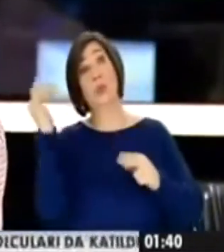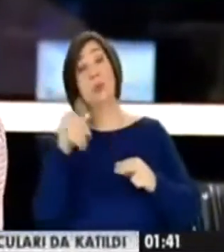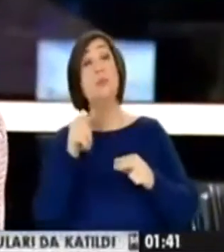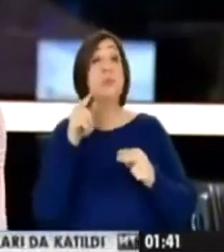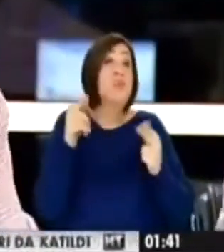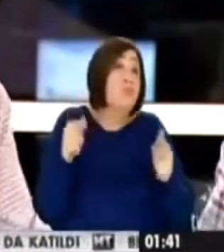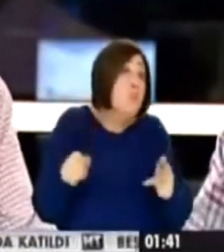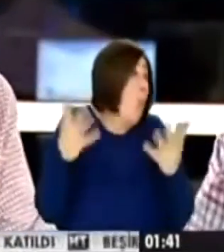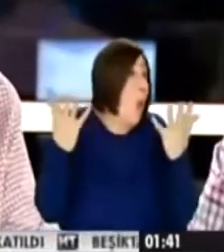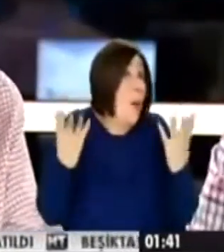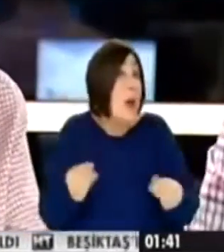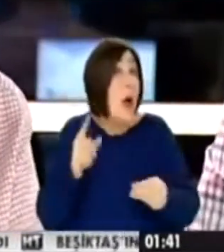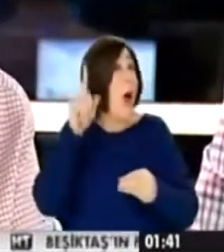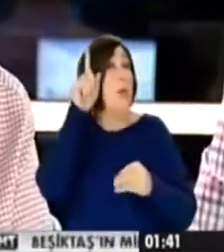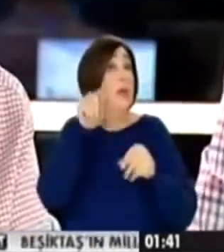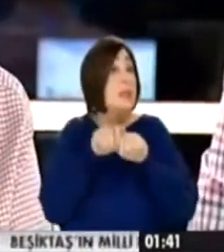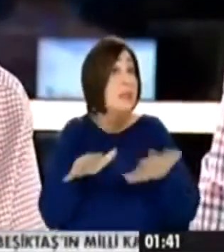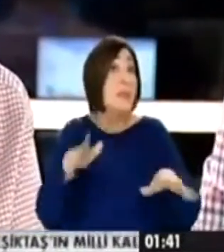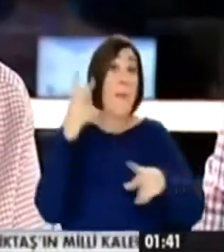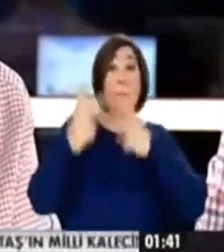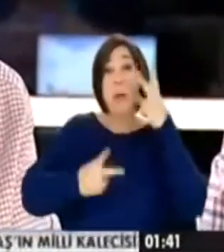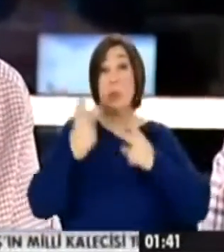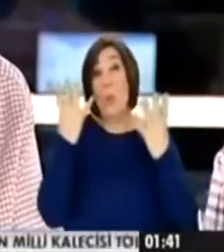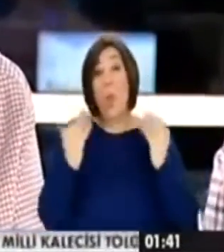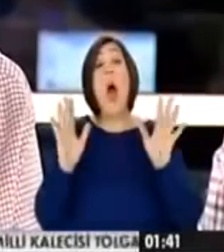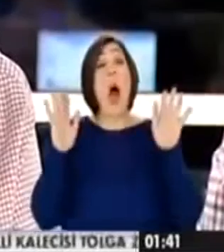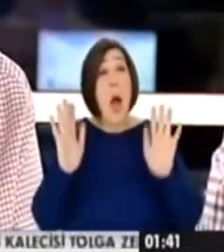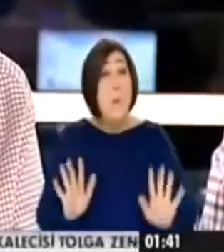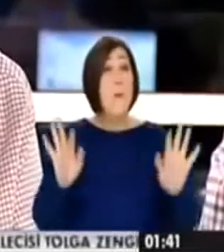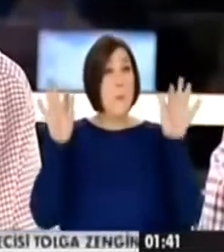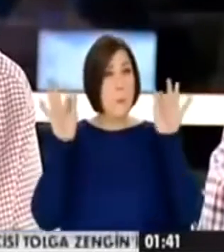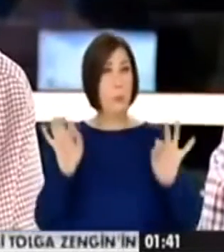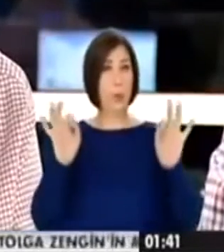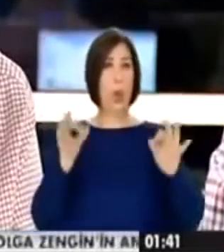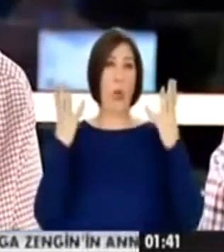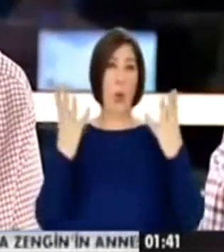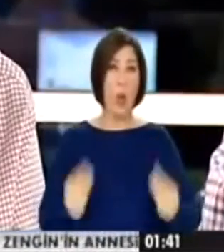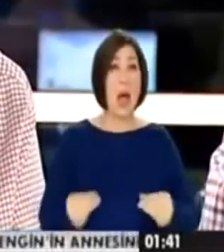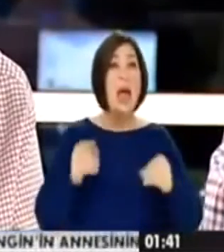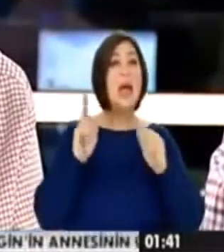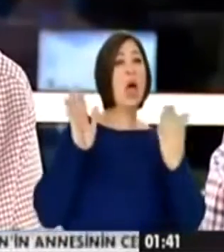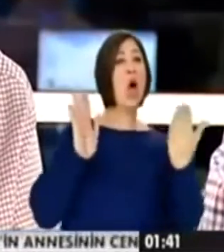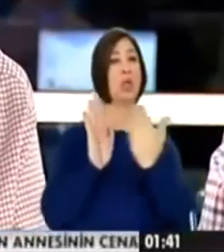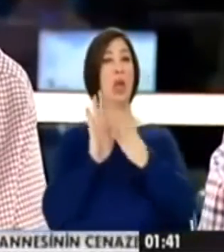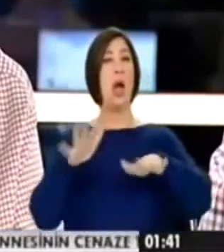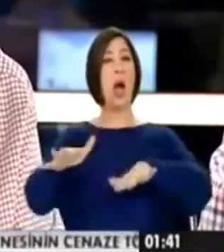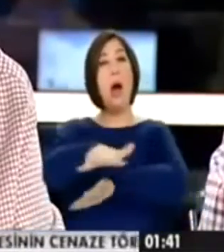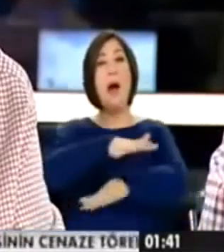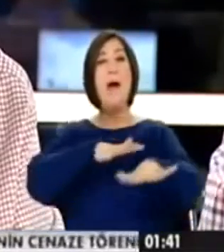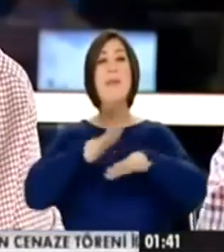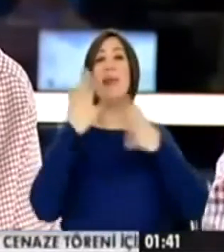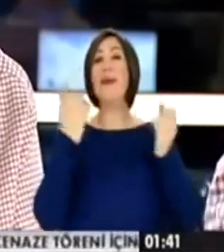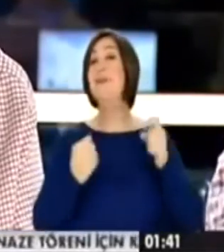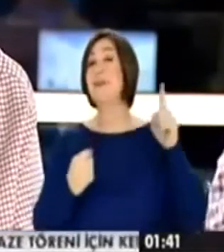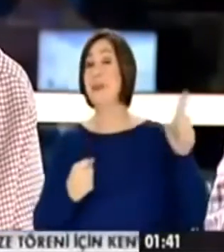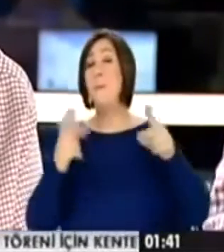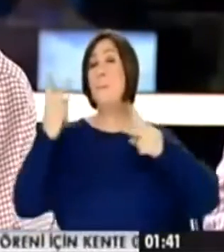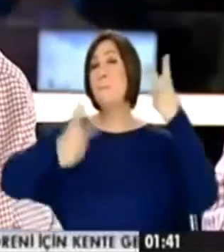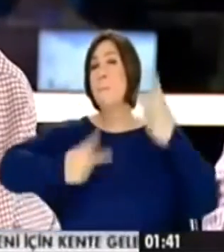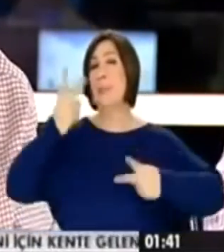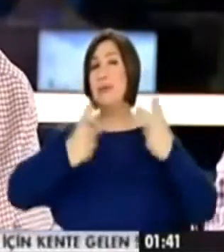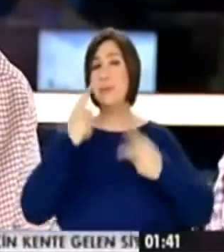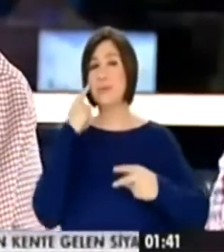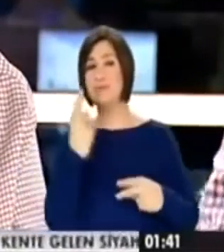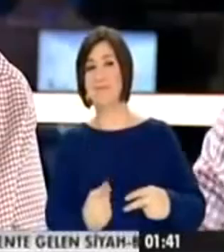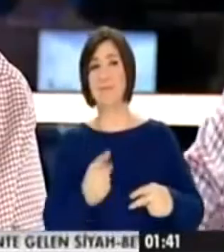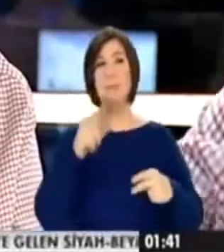Allah böyle sisteminde bu da var, bazen olur. Ama mutlak olarak insanların karşılığını ahirette alacak olmasıdır. O zaman insanların bir kısmı bazen bakabilirler. Bu